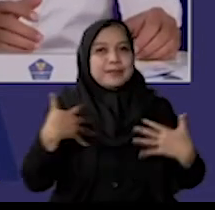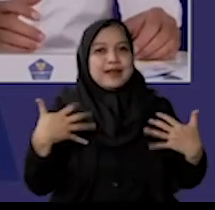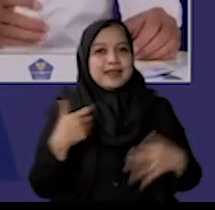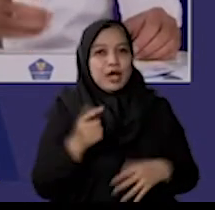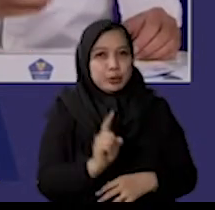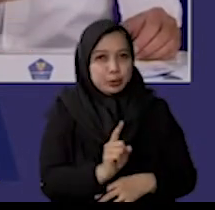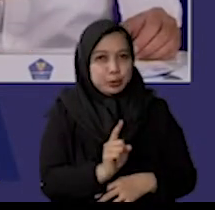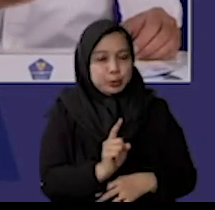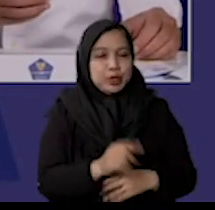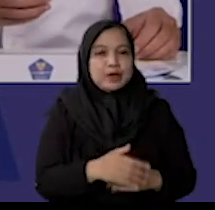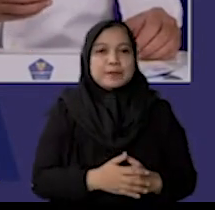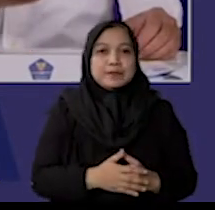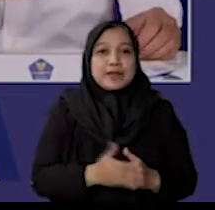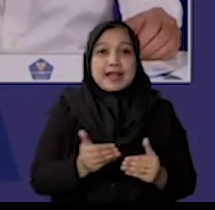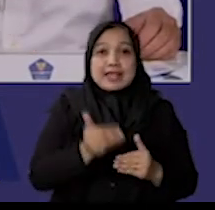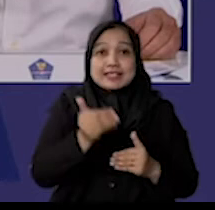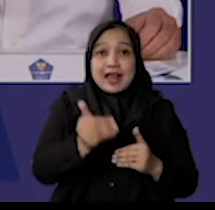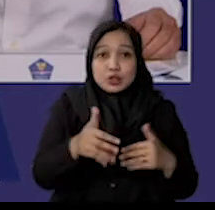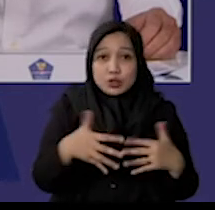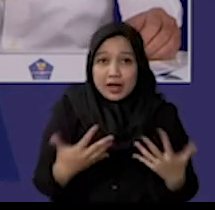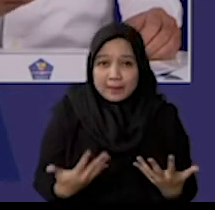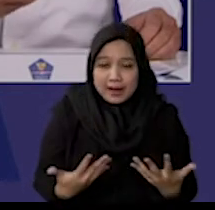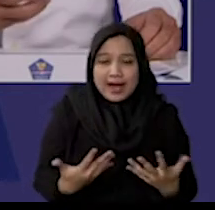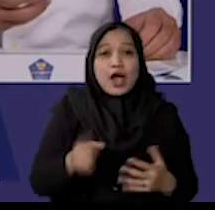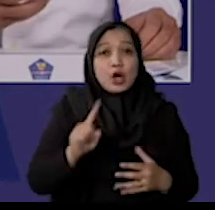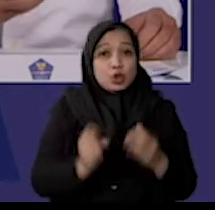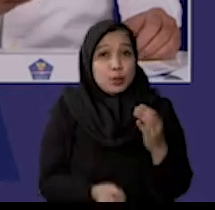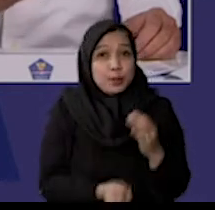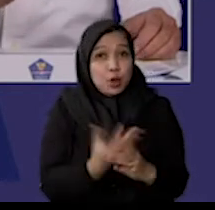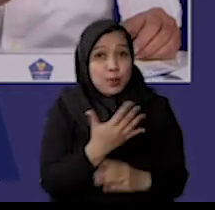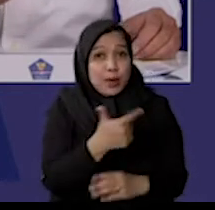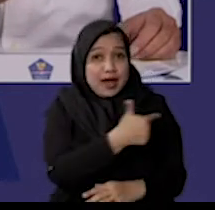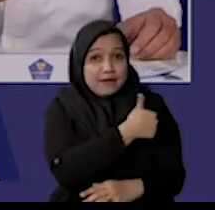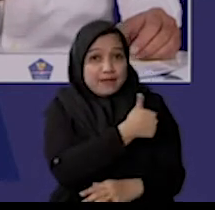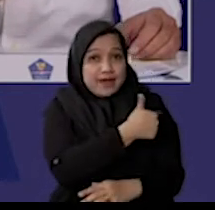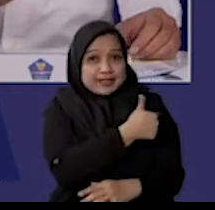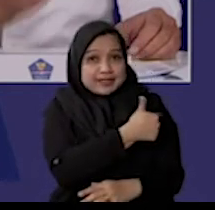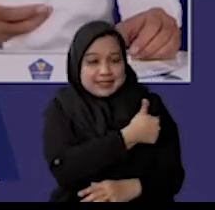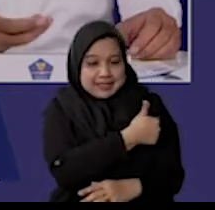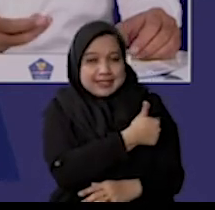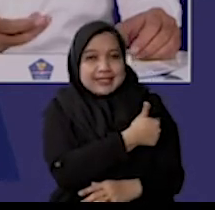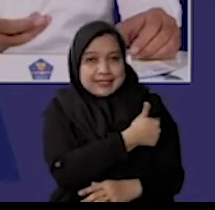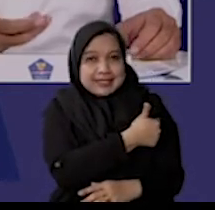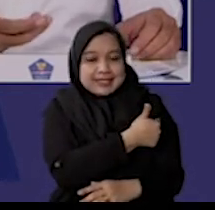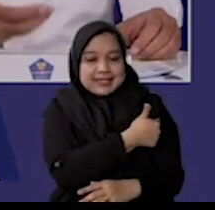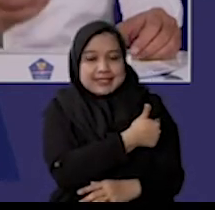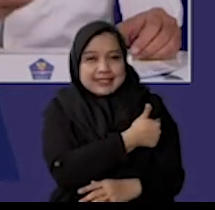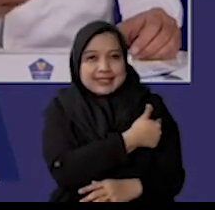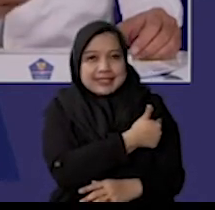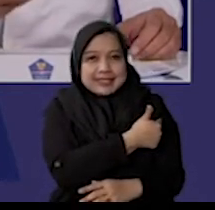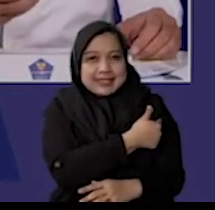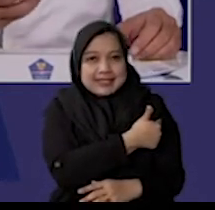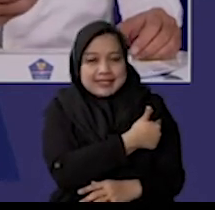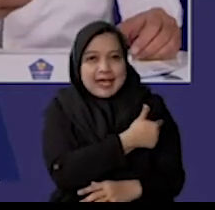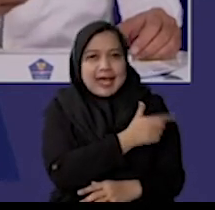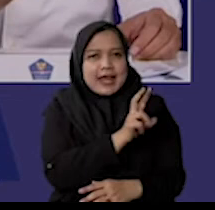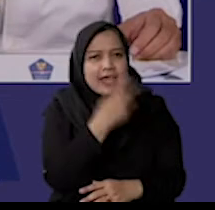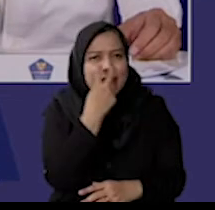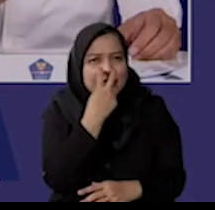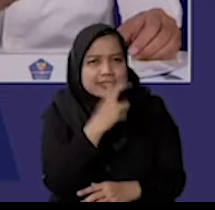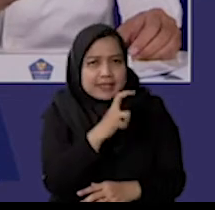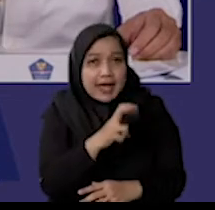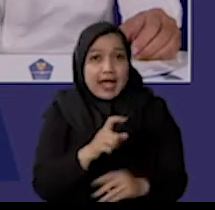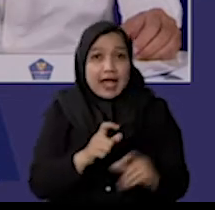ini kita ingin memastikan dalam pengembangan vaksin ini di dalam ujinya, kita ingin memastikan